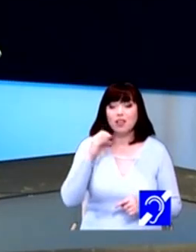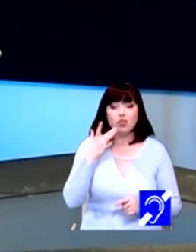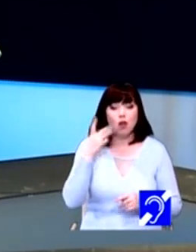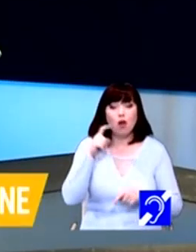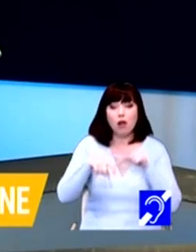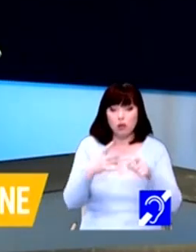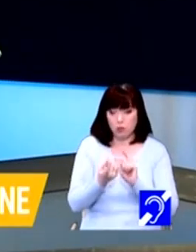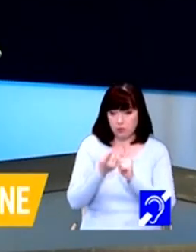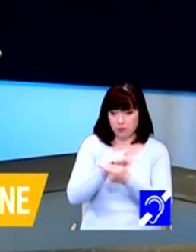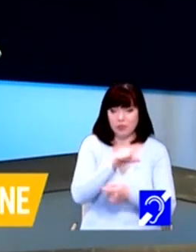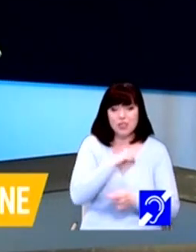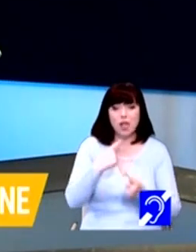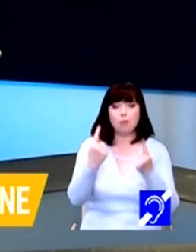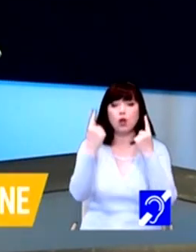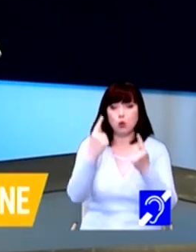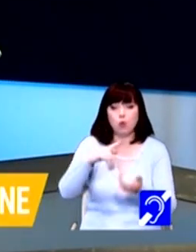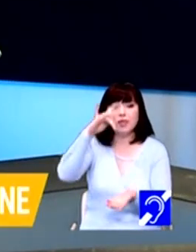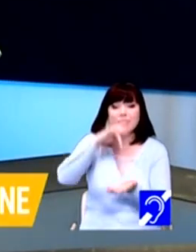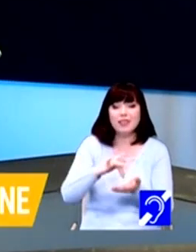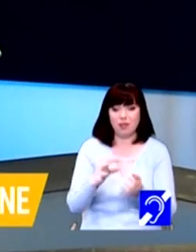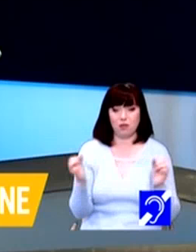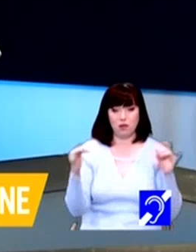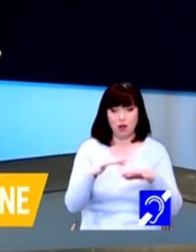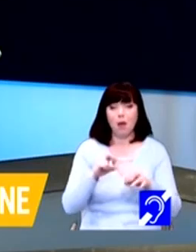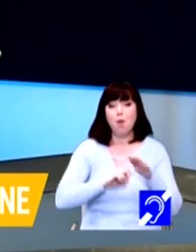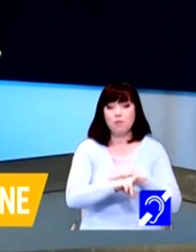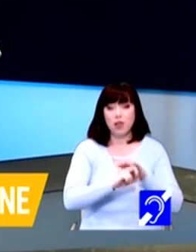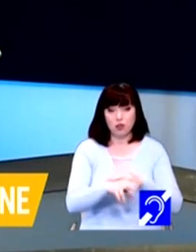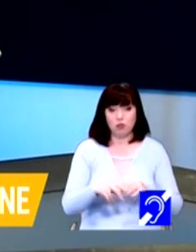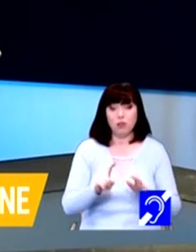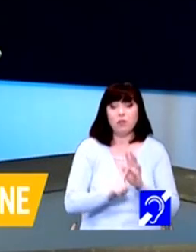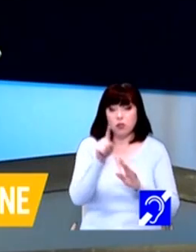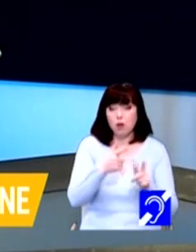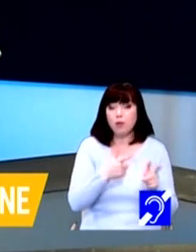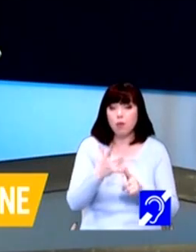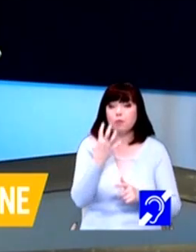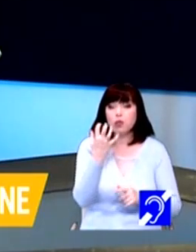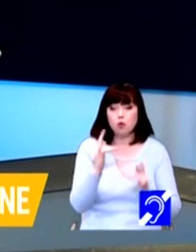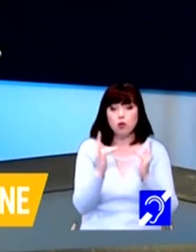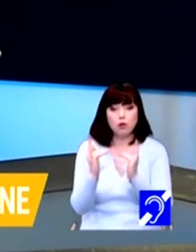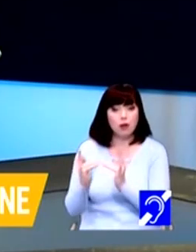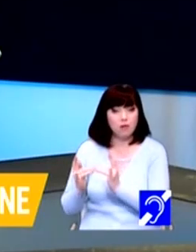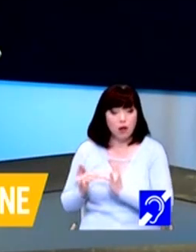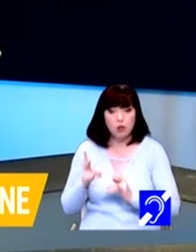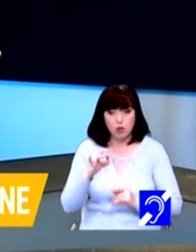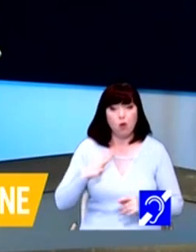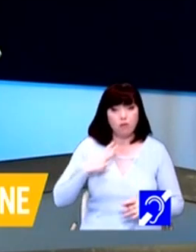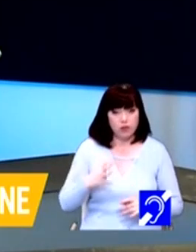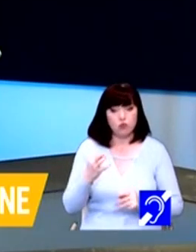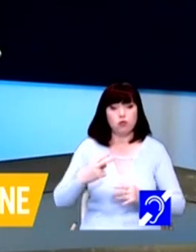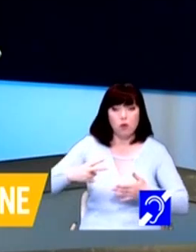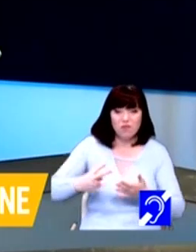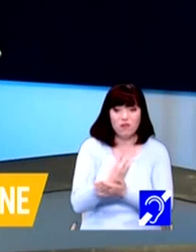s-a transformat în cel mai mare adăpost pentru refugiați. Inițial, autoritățile au pregătit 500 de paturi, dar au fost nevoiți să